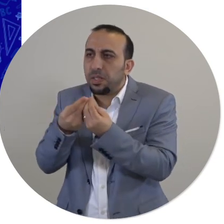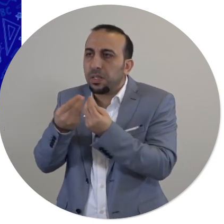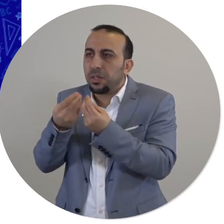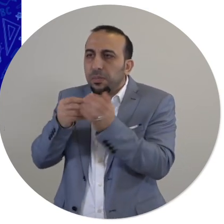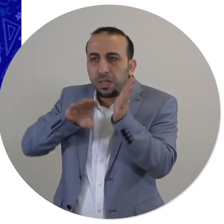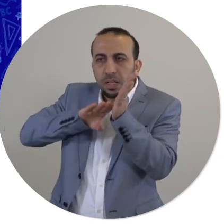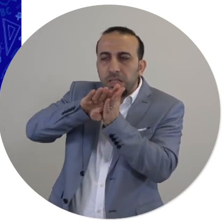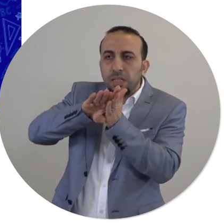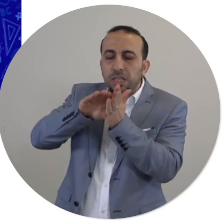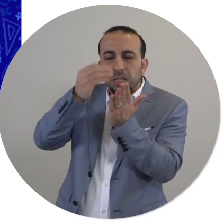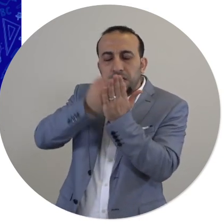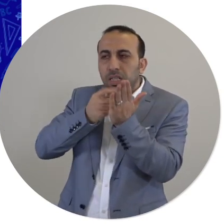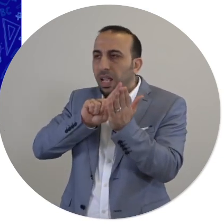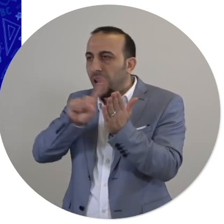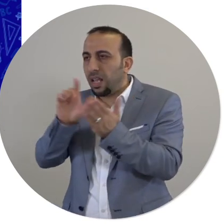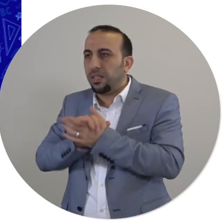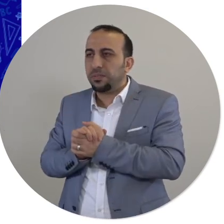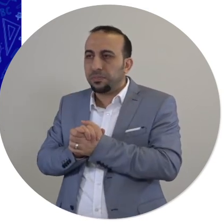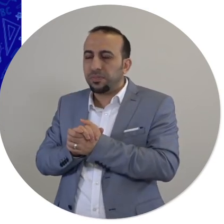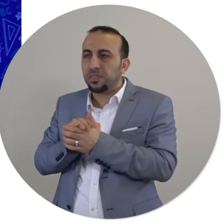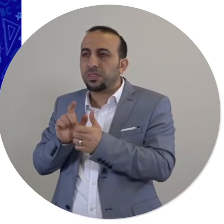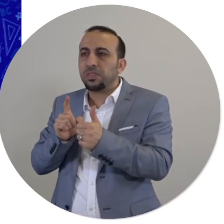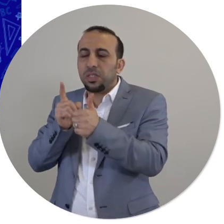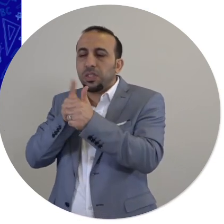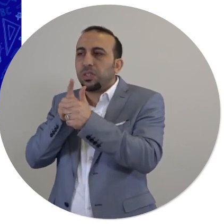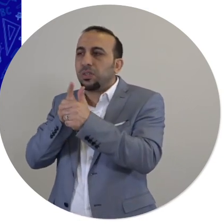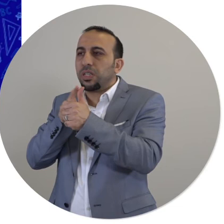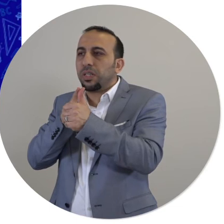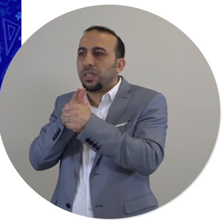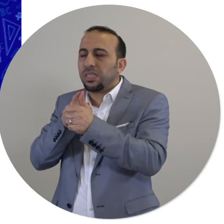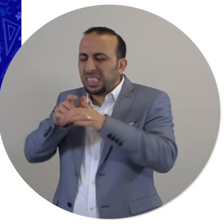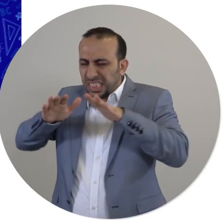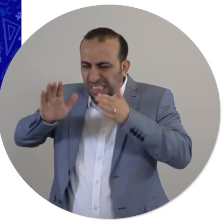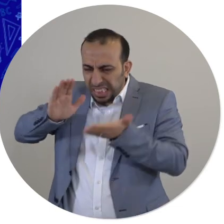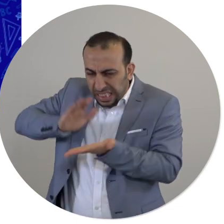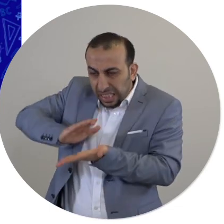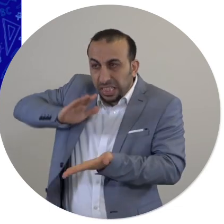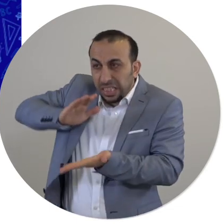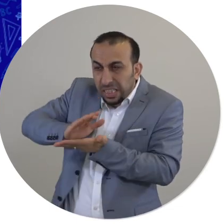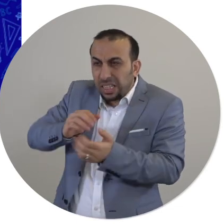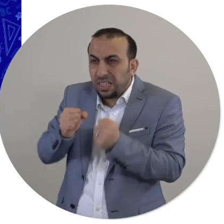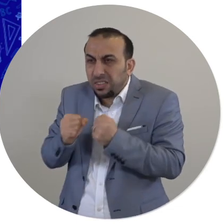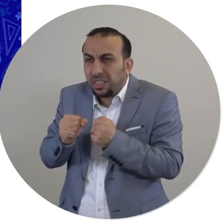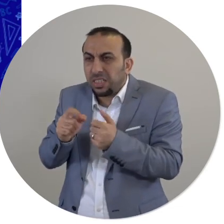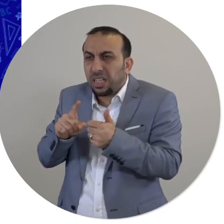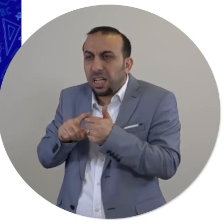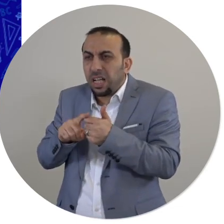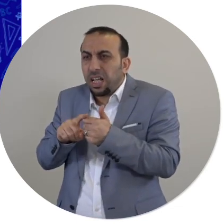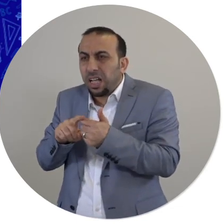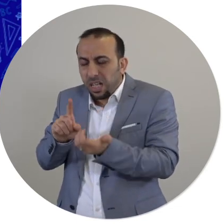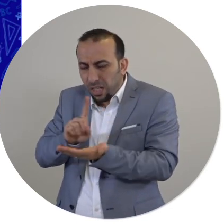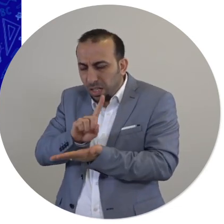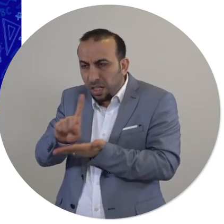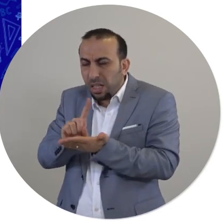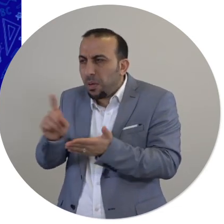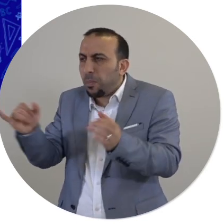الضغط الشديد على الموارد البيئية. بالتأكيد كل ما زاد عندي عدد السكان كل ما زاد الضغط على الموارد البيئية، وسرعة